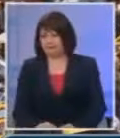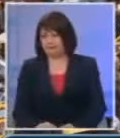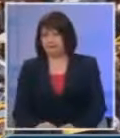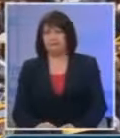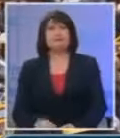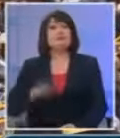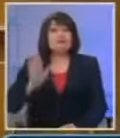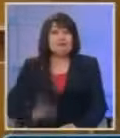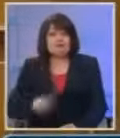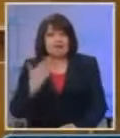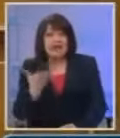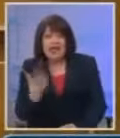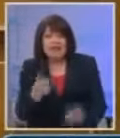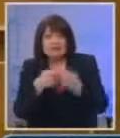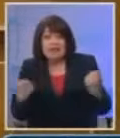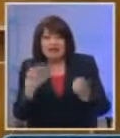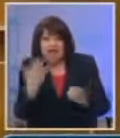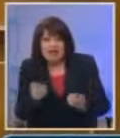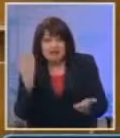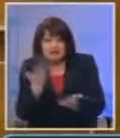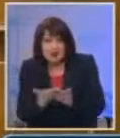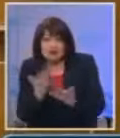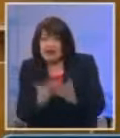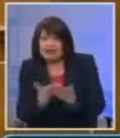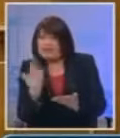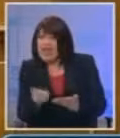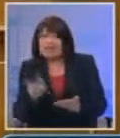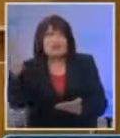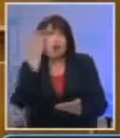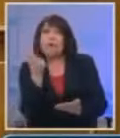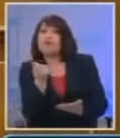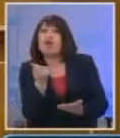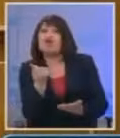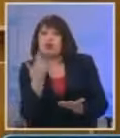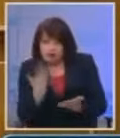Έχετε μέτρα μας πείτε? Έχετε συγκεκριμένες προτάσεις? Είναι κοστολογημένες?